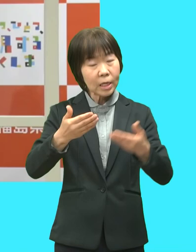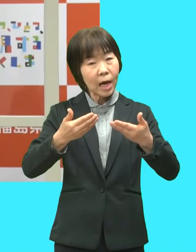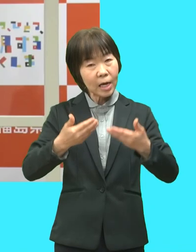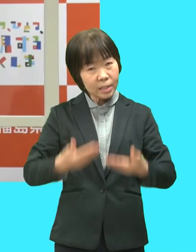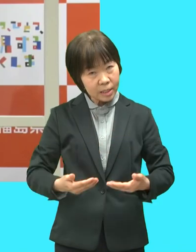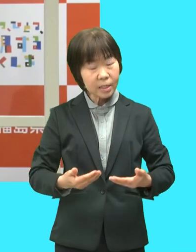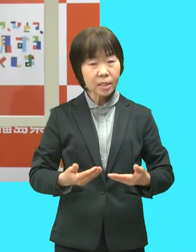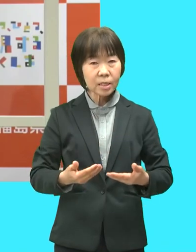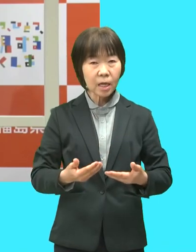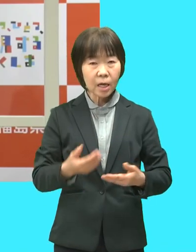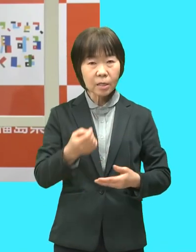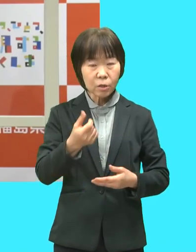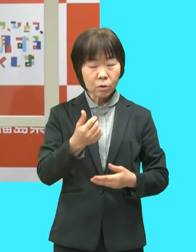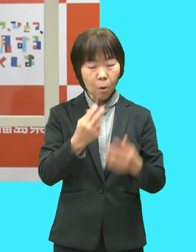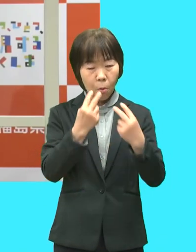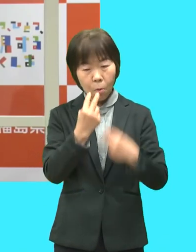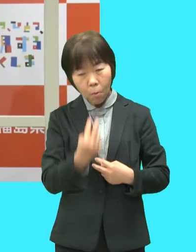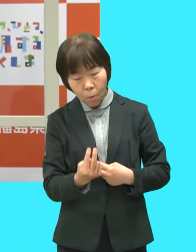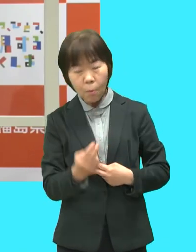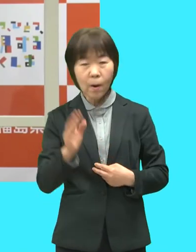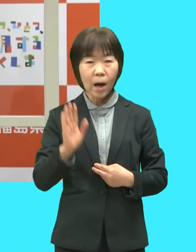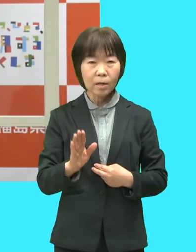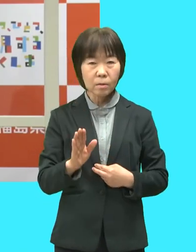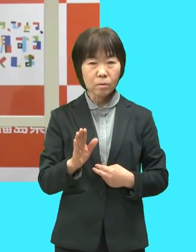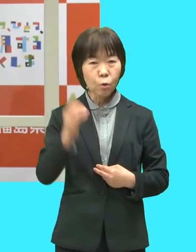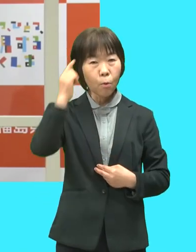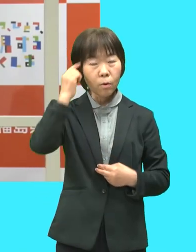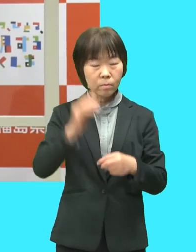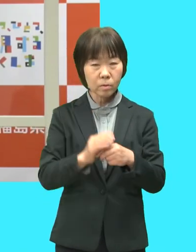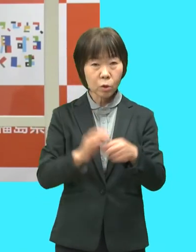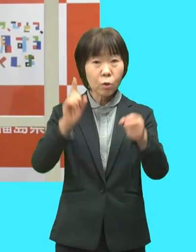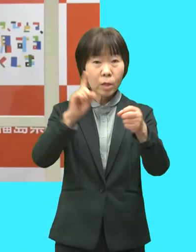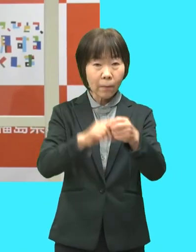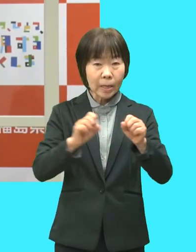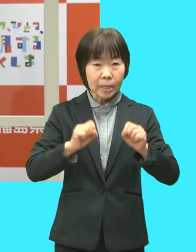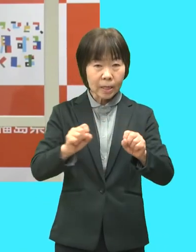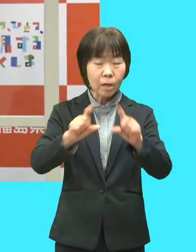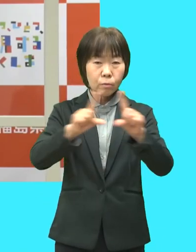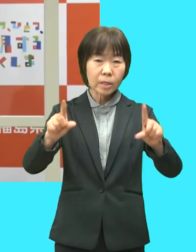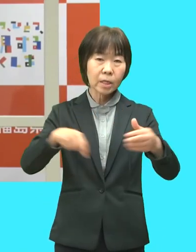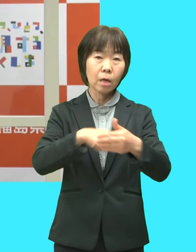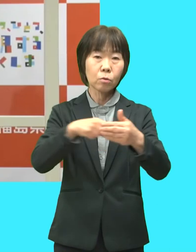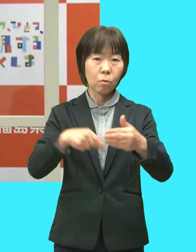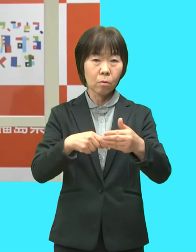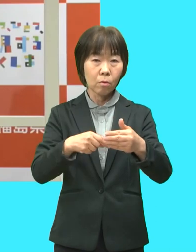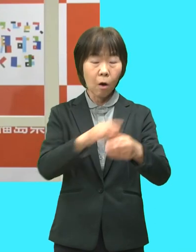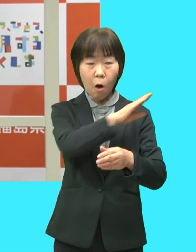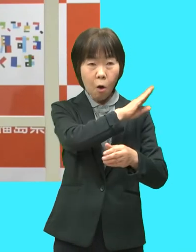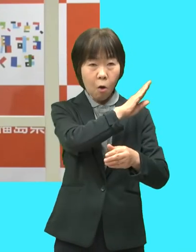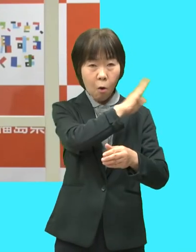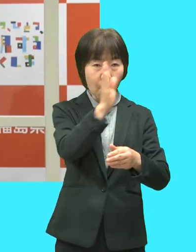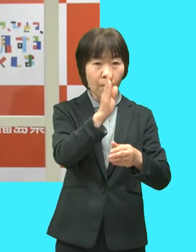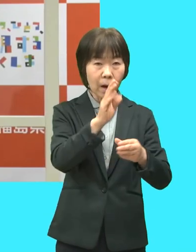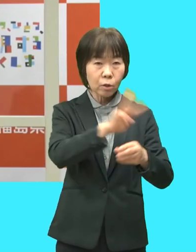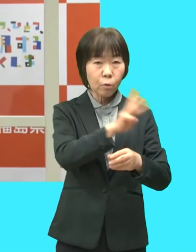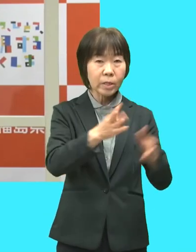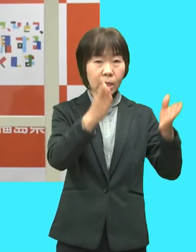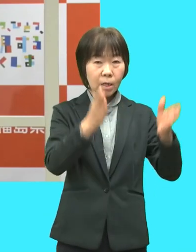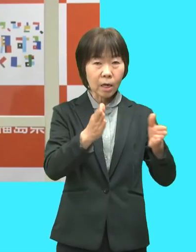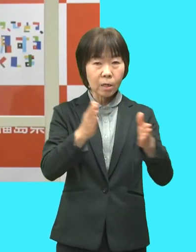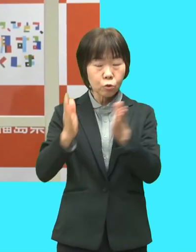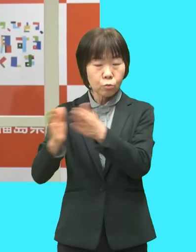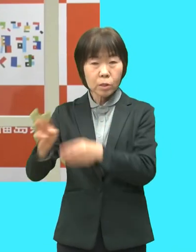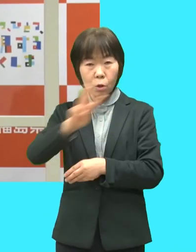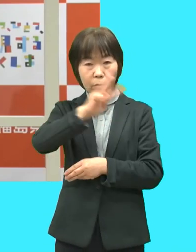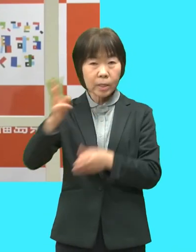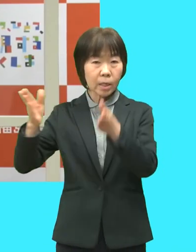少しほっとできるかもしれませんが、そのためになすべきこと、これからの本番の3日と準備の3日合わせて